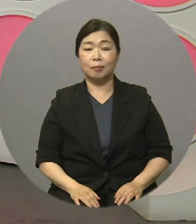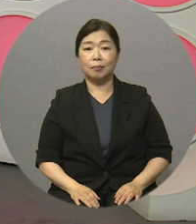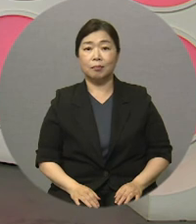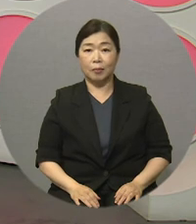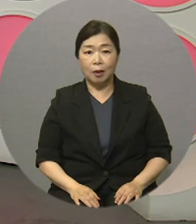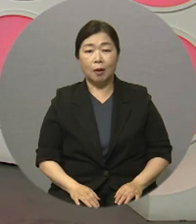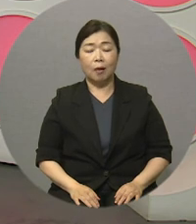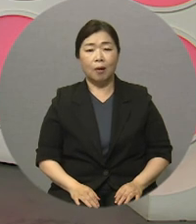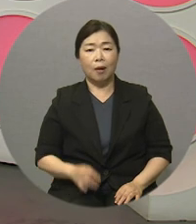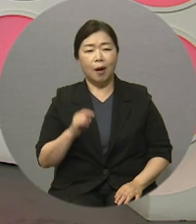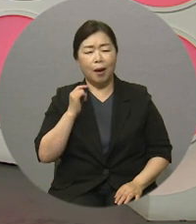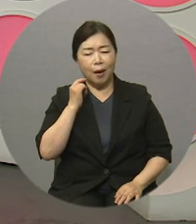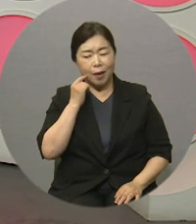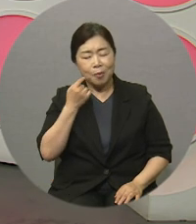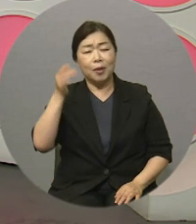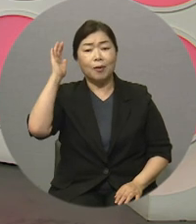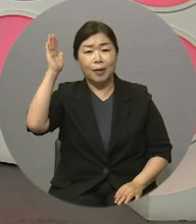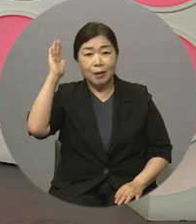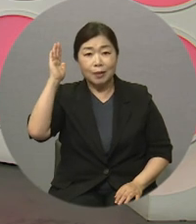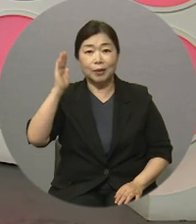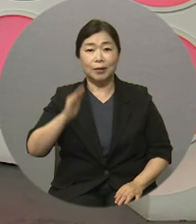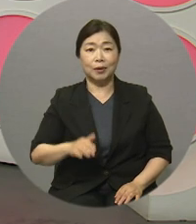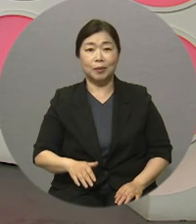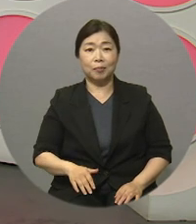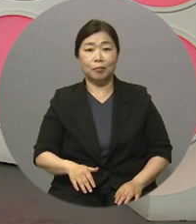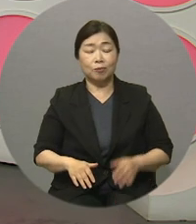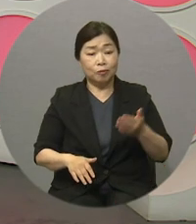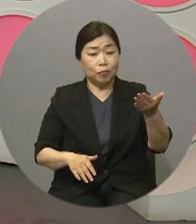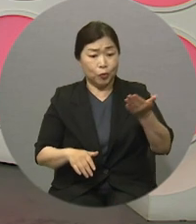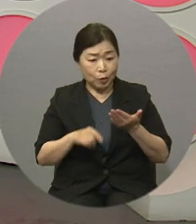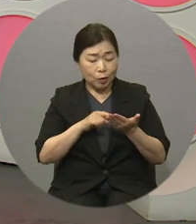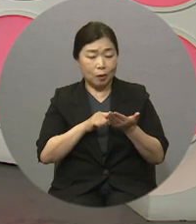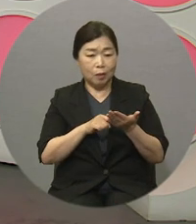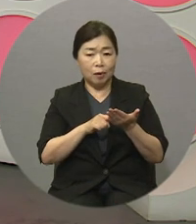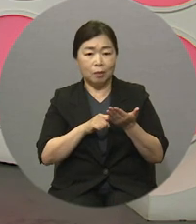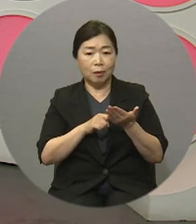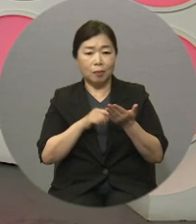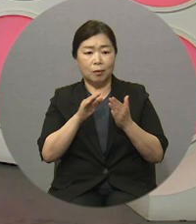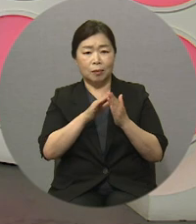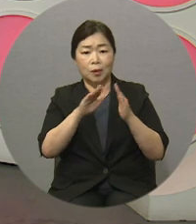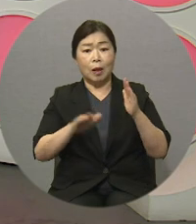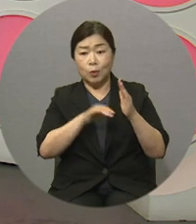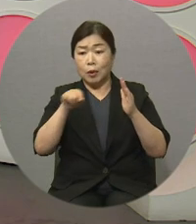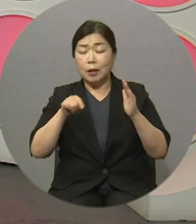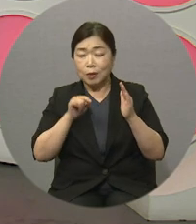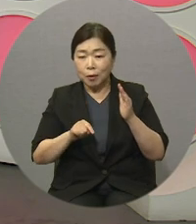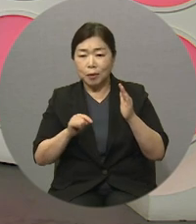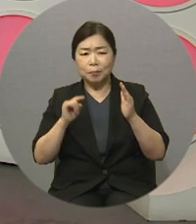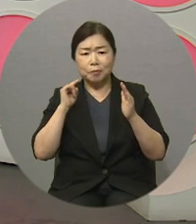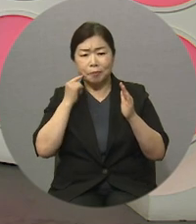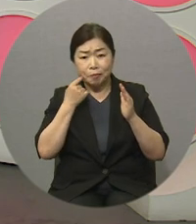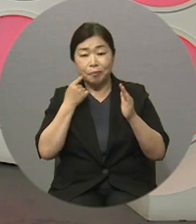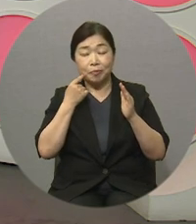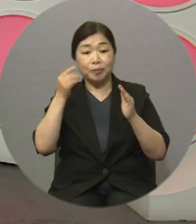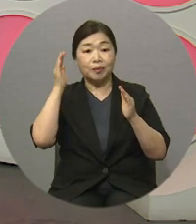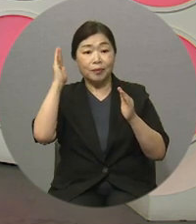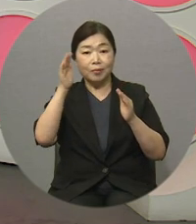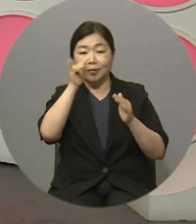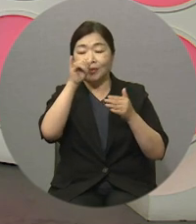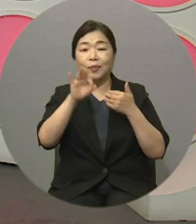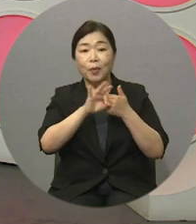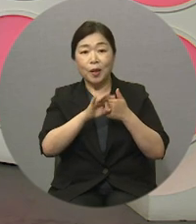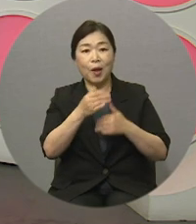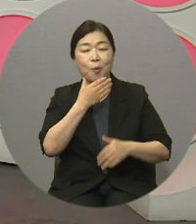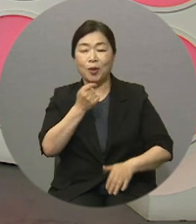그래야 이렇게 아름다운 사연이 이 가지고 사연을 가지고 계신 분들은 어떻게 해야 되나요? 이렇게